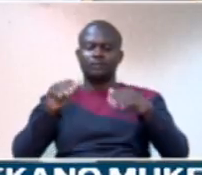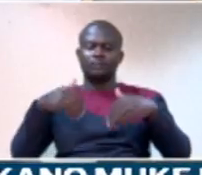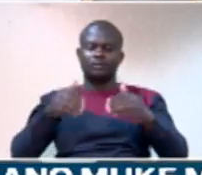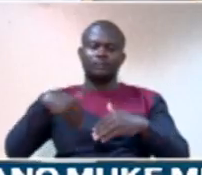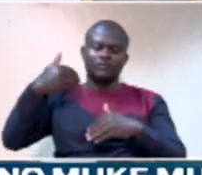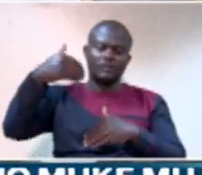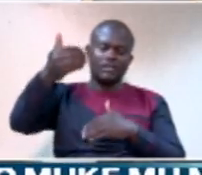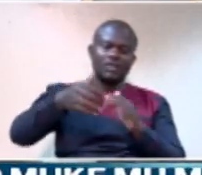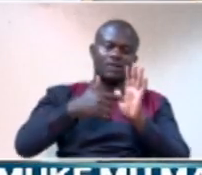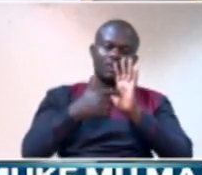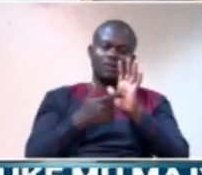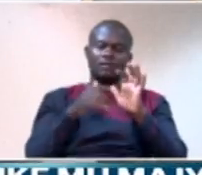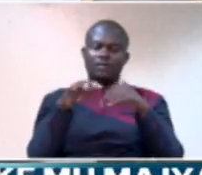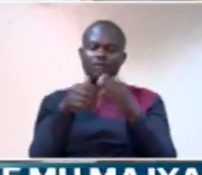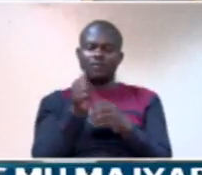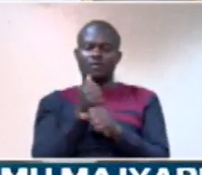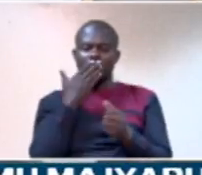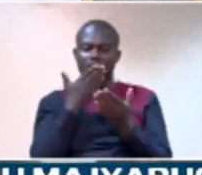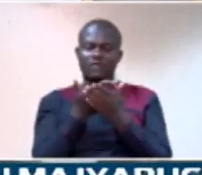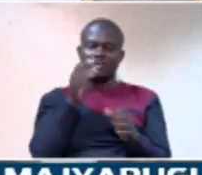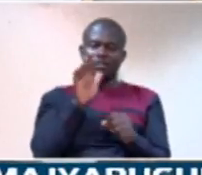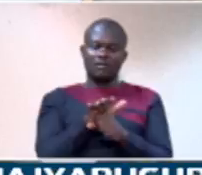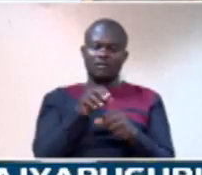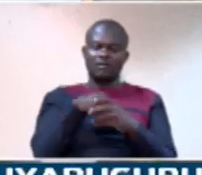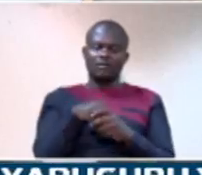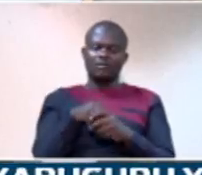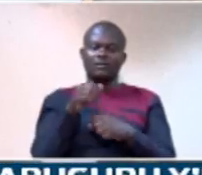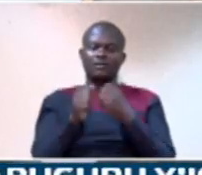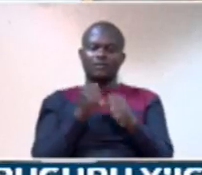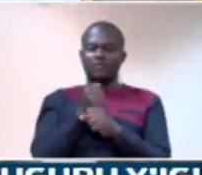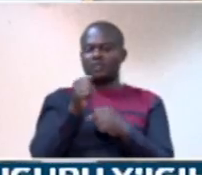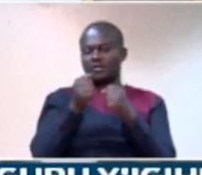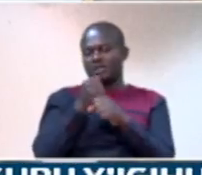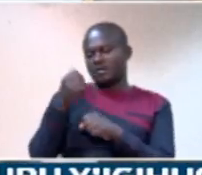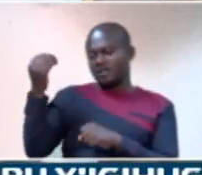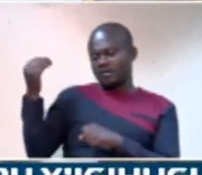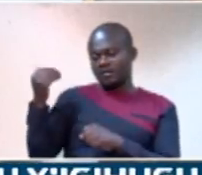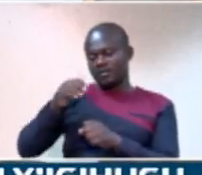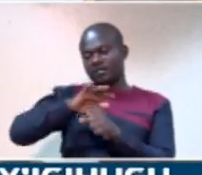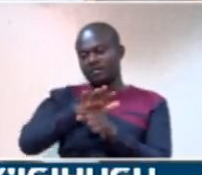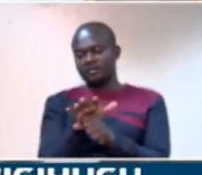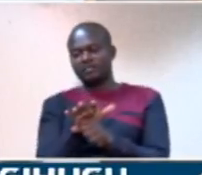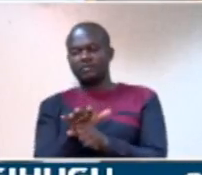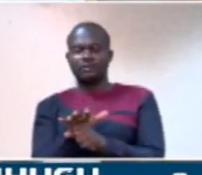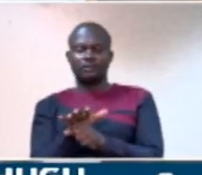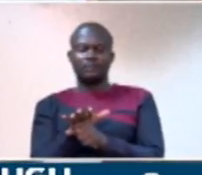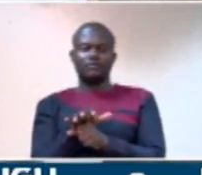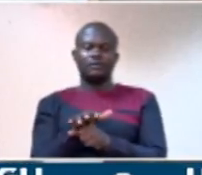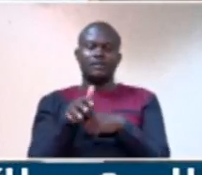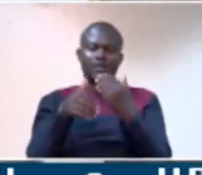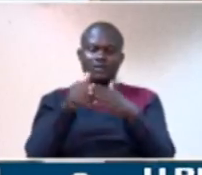bagaragaza gukora neza cyane muri uyu mwaka n'uwawubanjirije wa COVID,